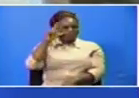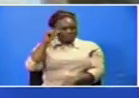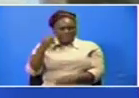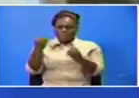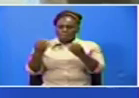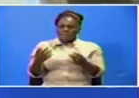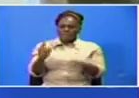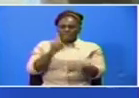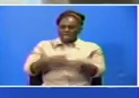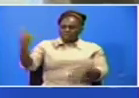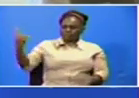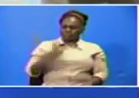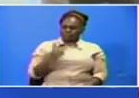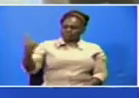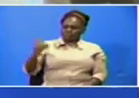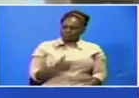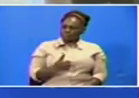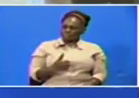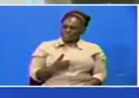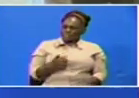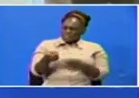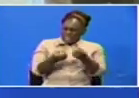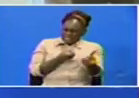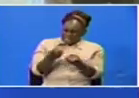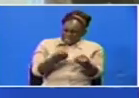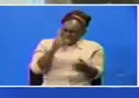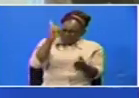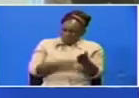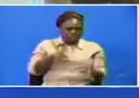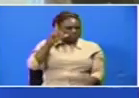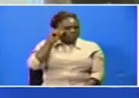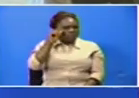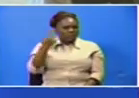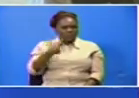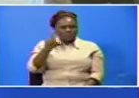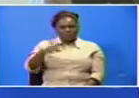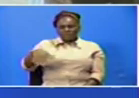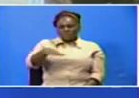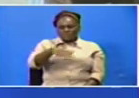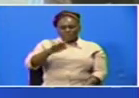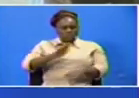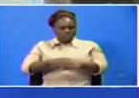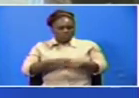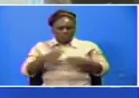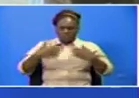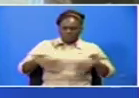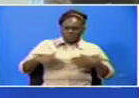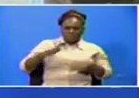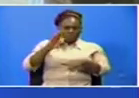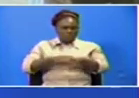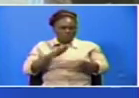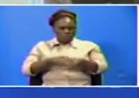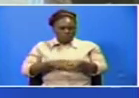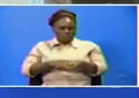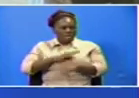ukija mara kwa mara. Ni kipi ambacho kinakuvutia zaidi katika eneo hili la Mombasa? Mandhari nzuri, watu wake wazuri, Mombasa beautiful,